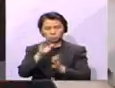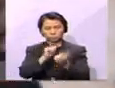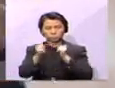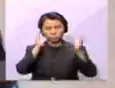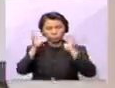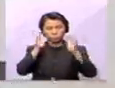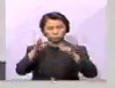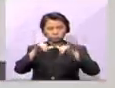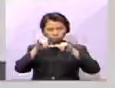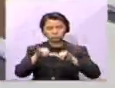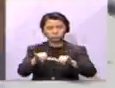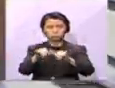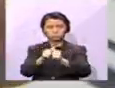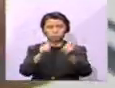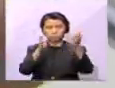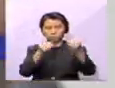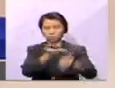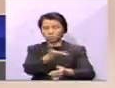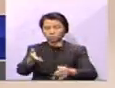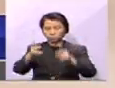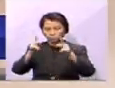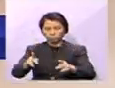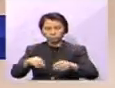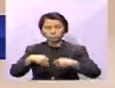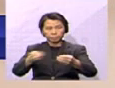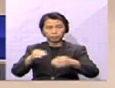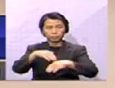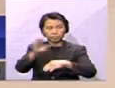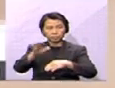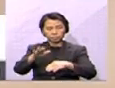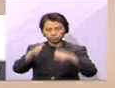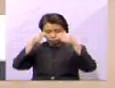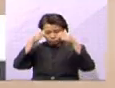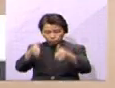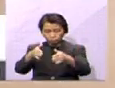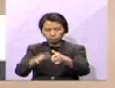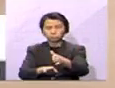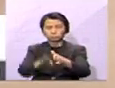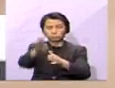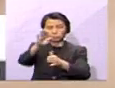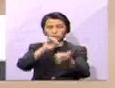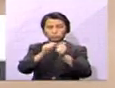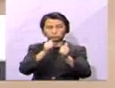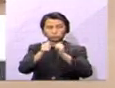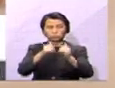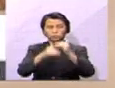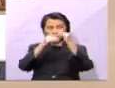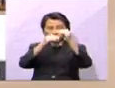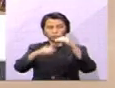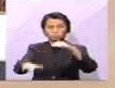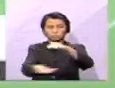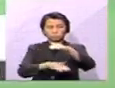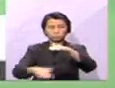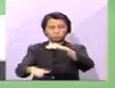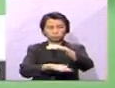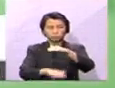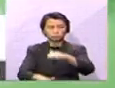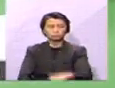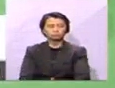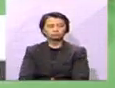Malaysia yang berterusan dan berharap semua pihak memberikan lebih penekanan dalam pembangunan sukan di peringkat akar